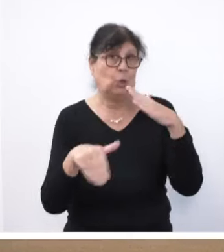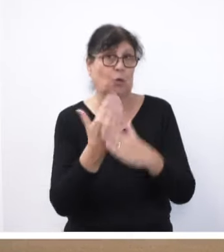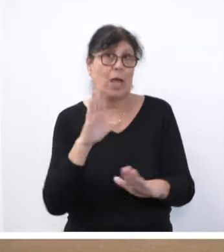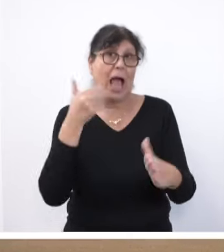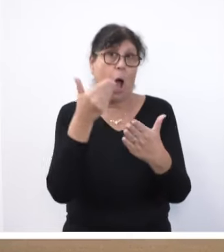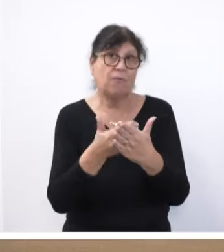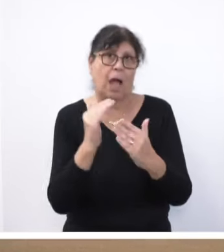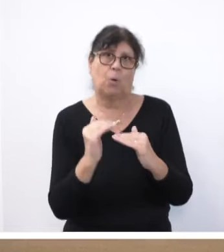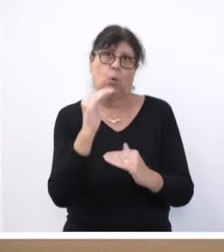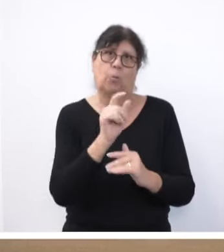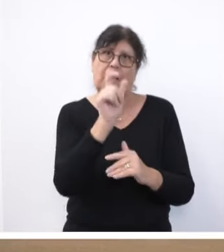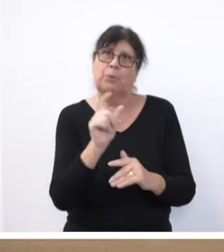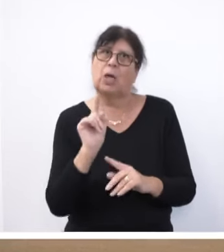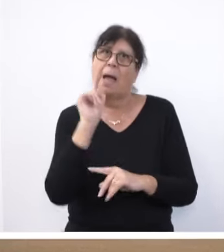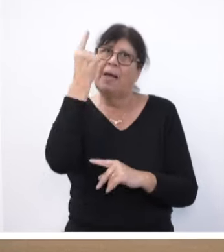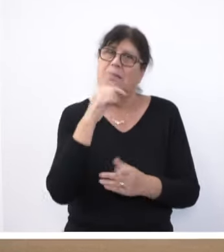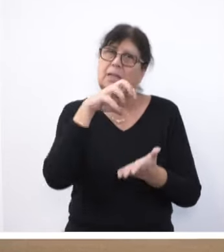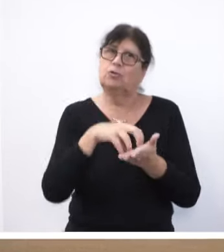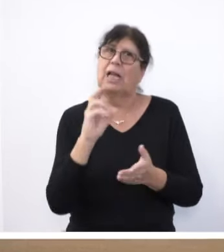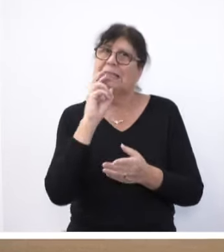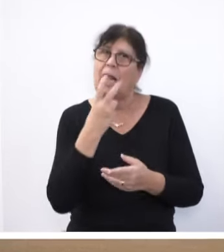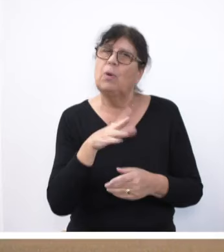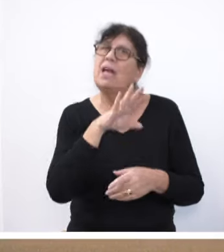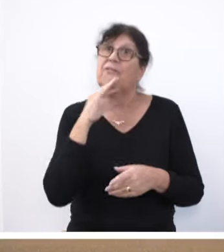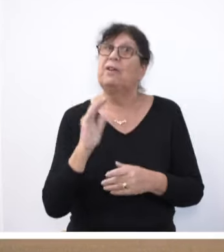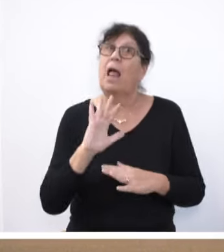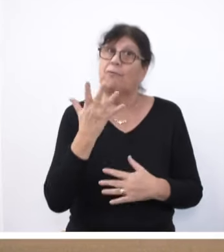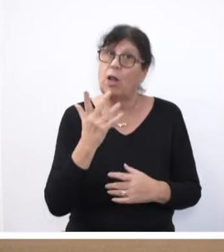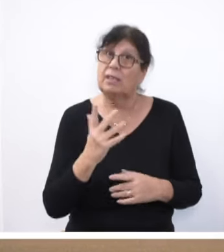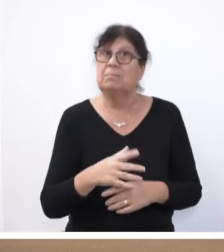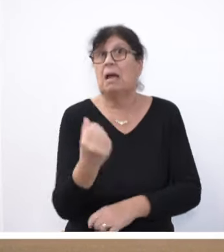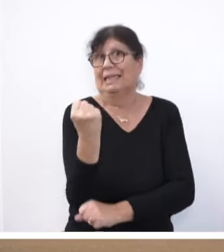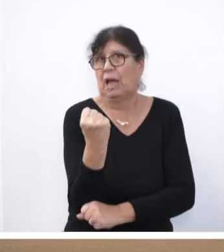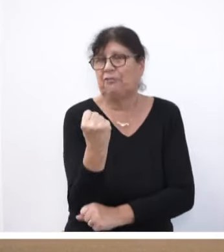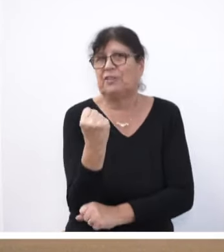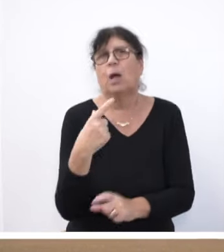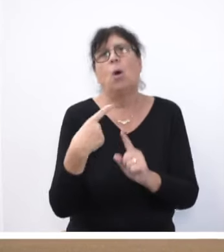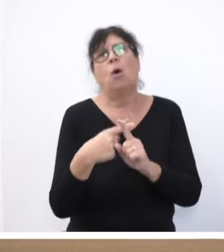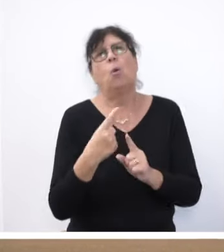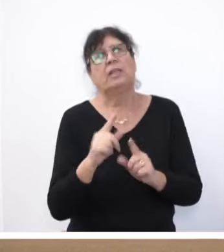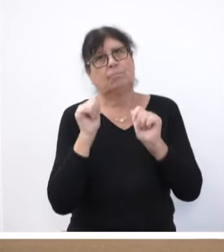Aufgaben als Oberbürgermeister der Stadt Saarlouis viel Erfolg, Kraft und eine